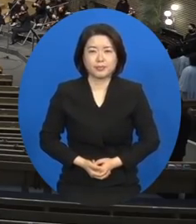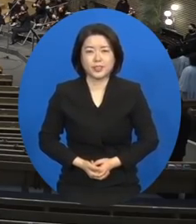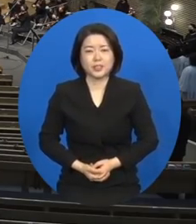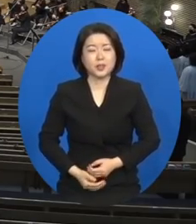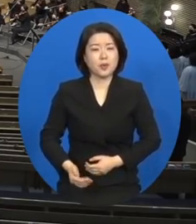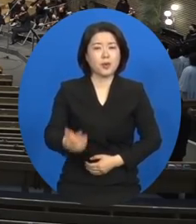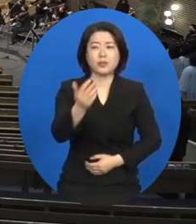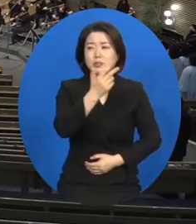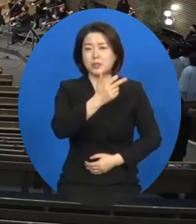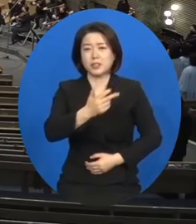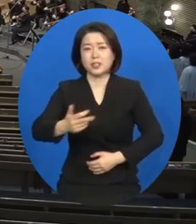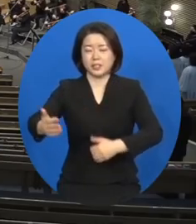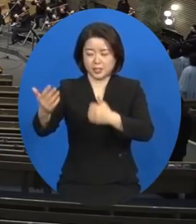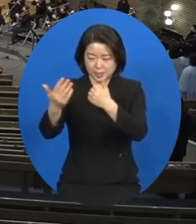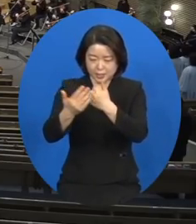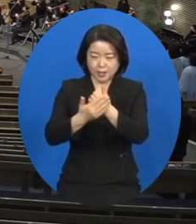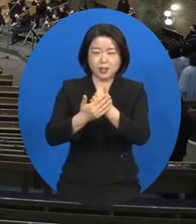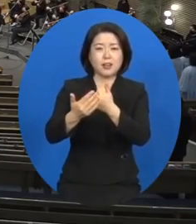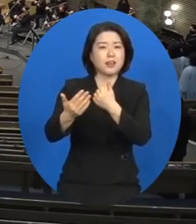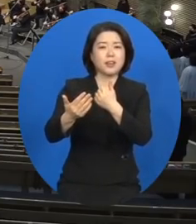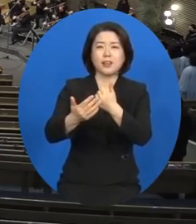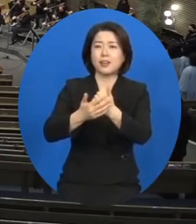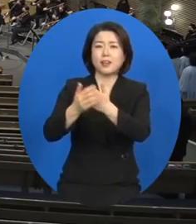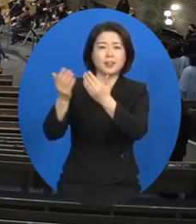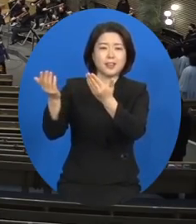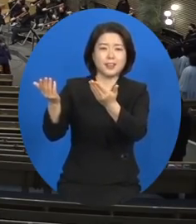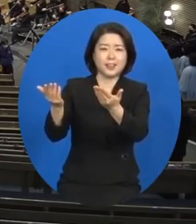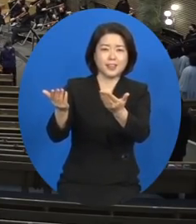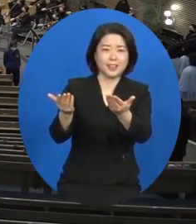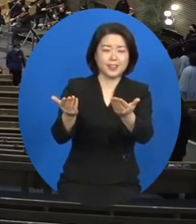상급 큰 도움이시라.